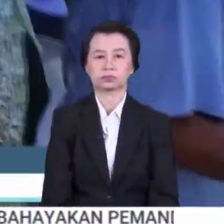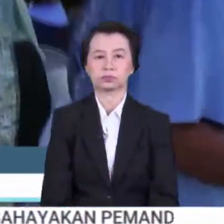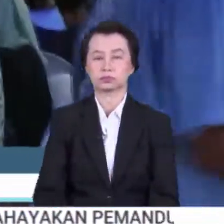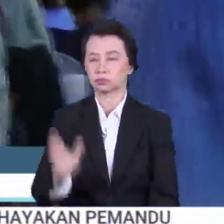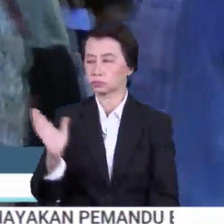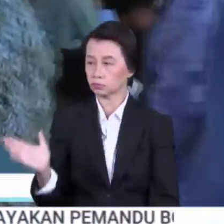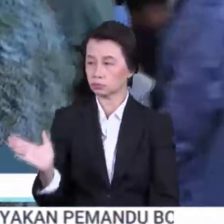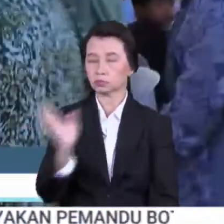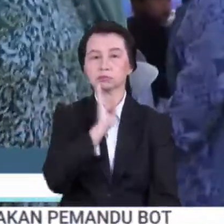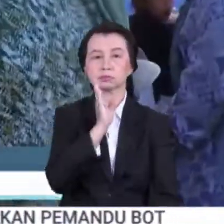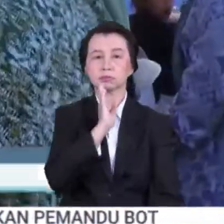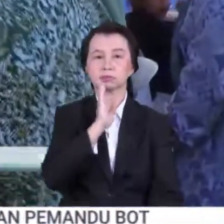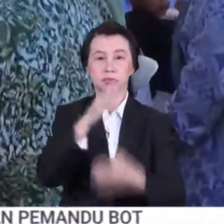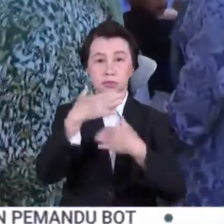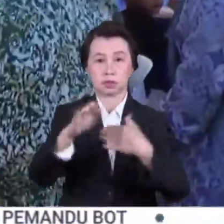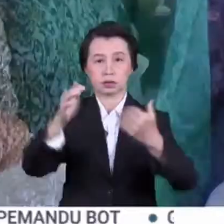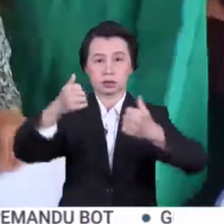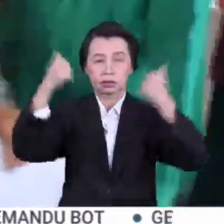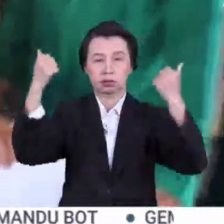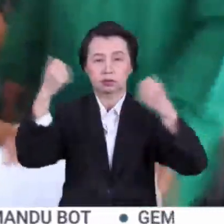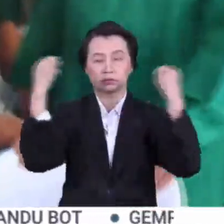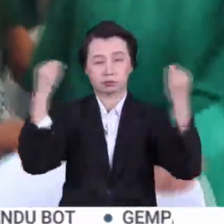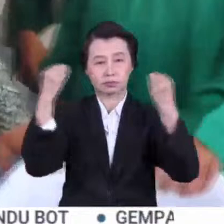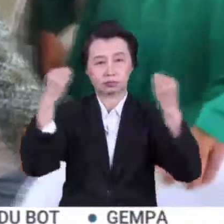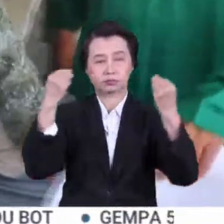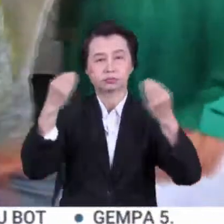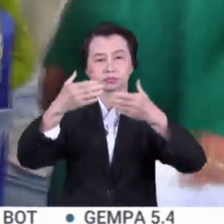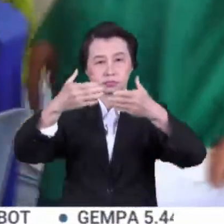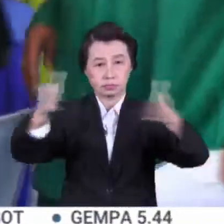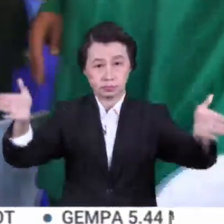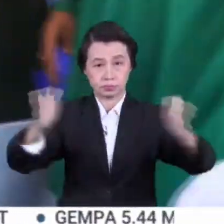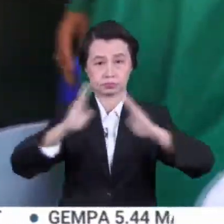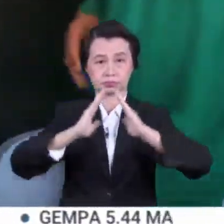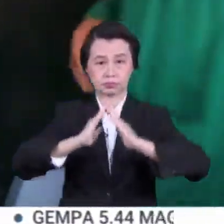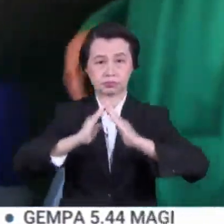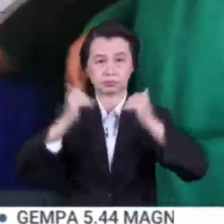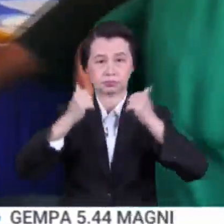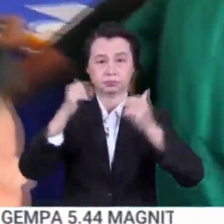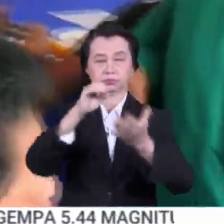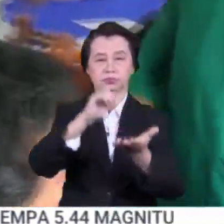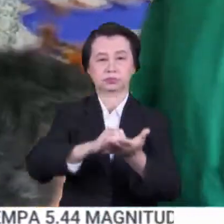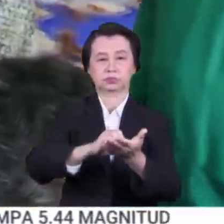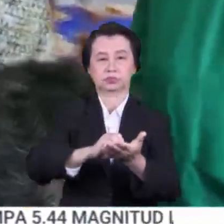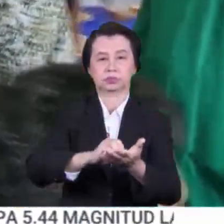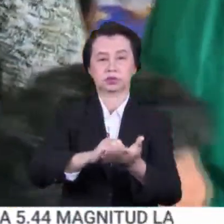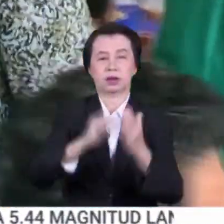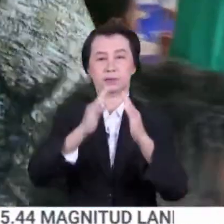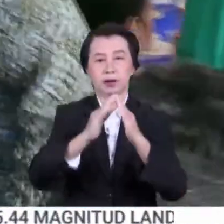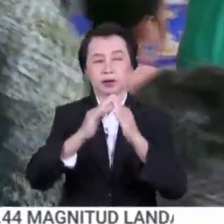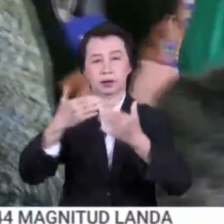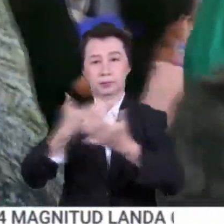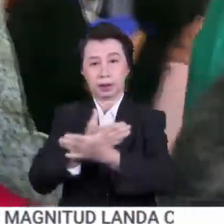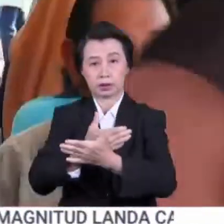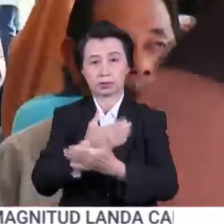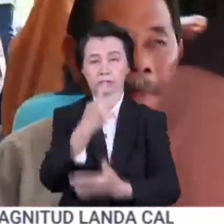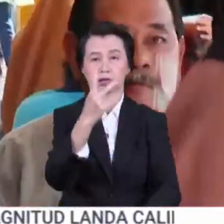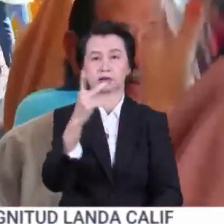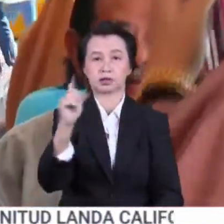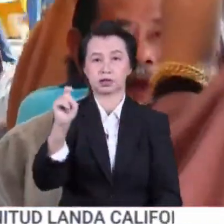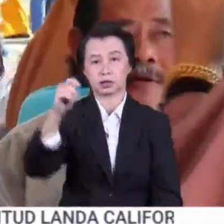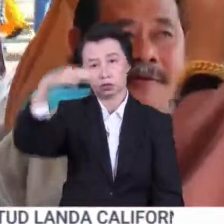Beliau berkata demikian selepas Majlis Rumah Terbuka Aidilfitri Parlimen Pengerang di Bandar Penawar Kota Tinggi.